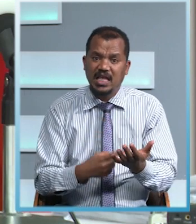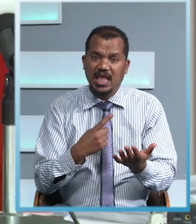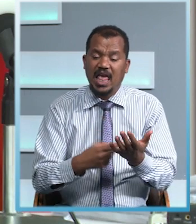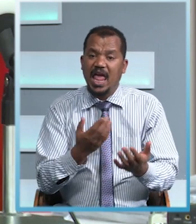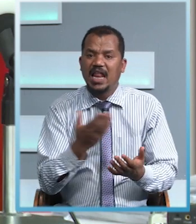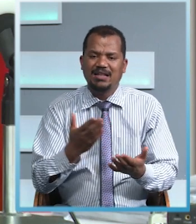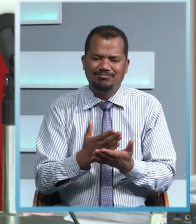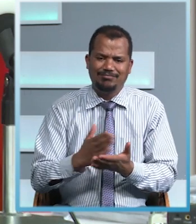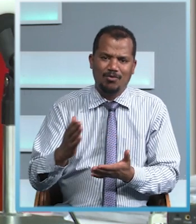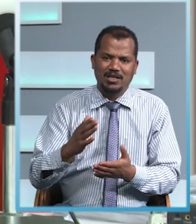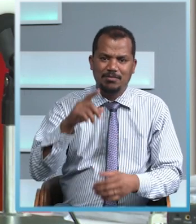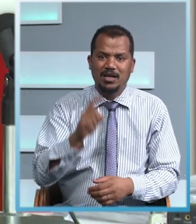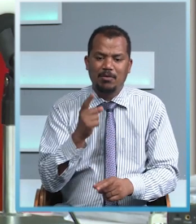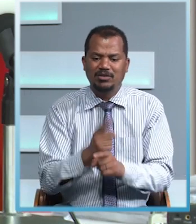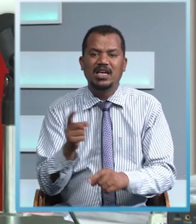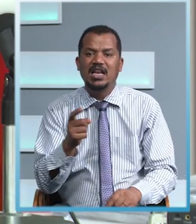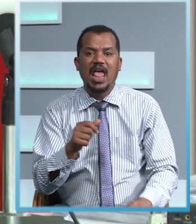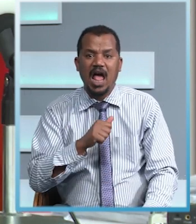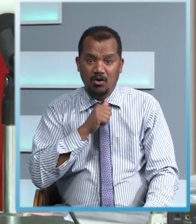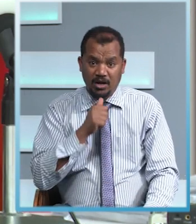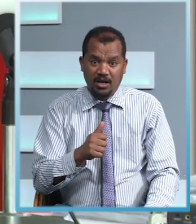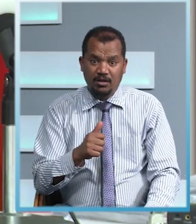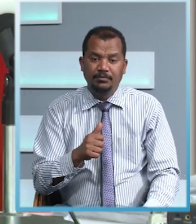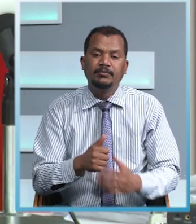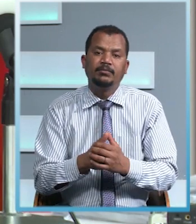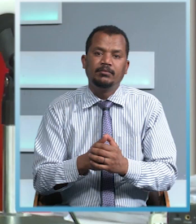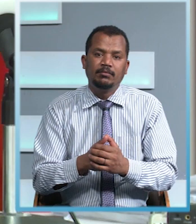ስለዚህ ይሄ ነገር መወገዝ የሚገባው ትክክል ያልሆነ